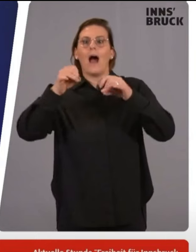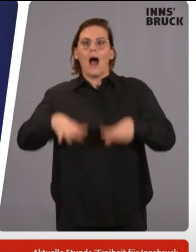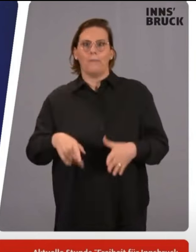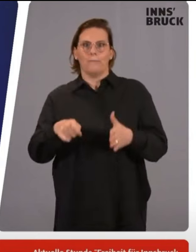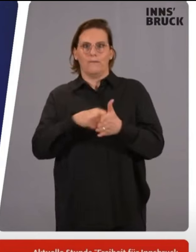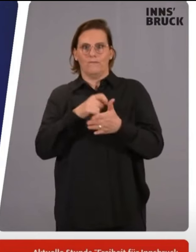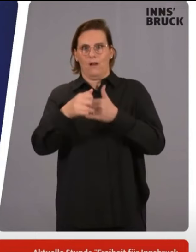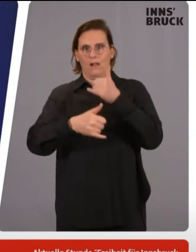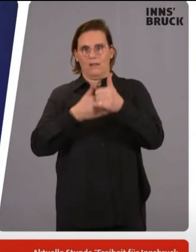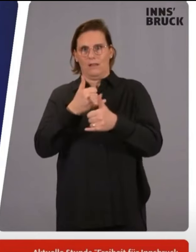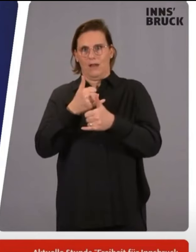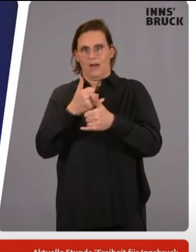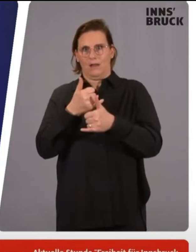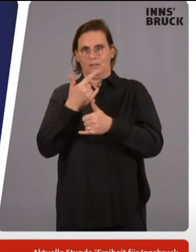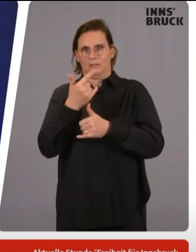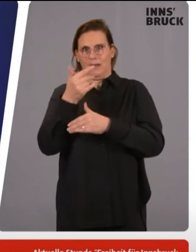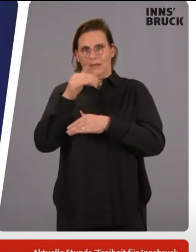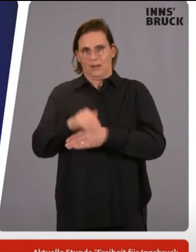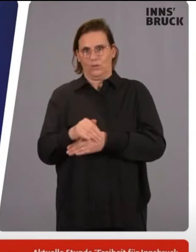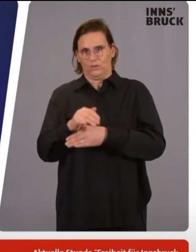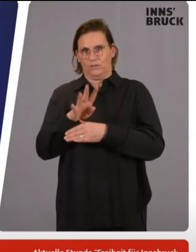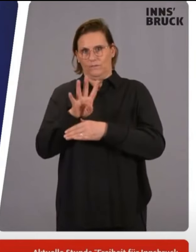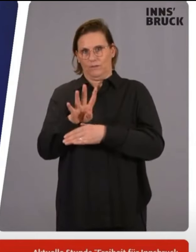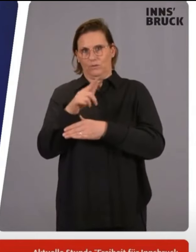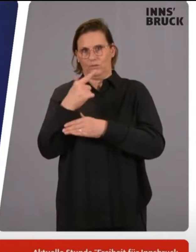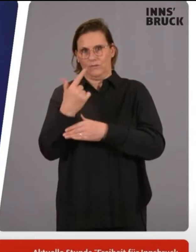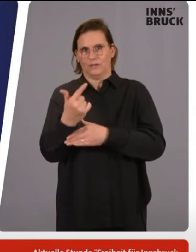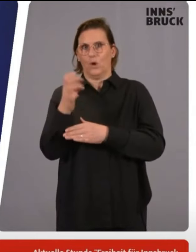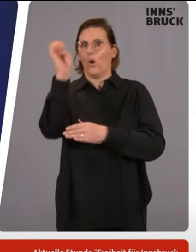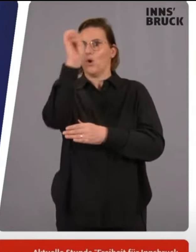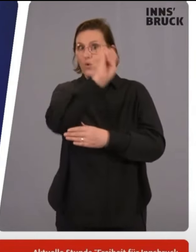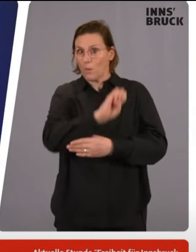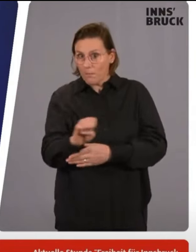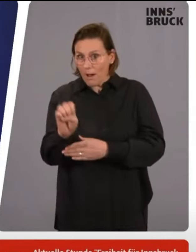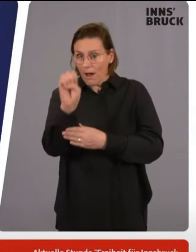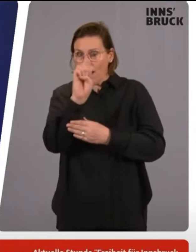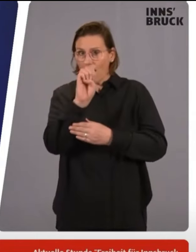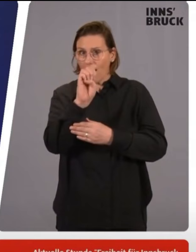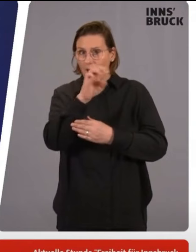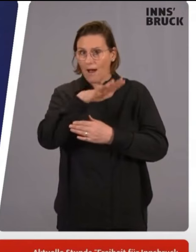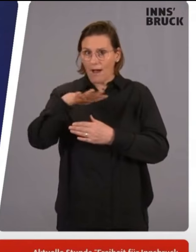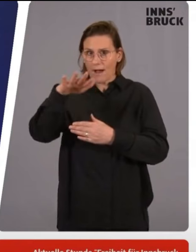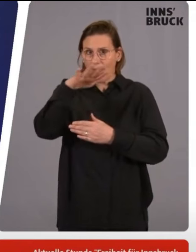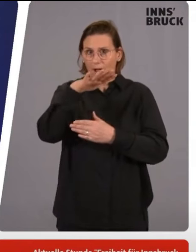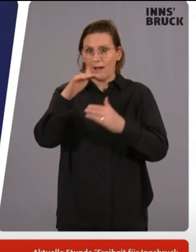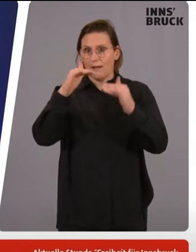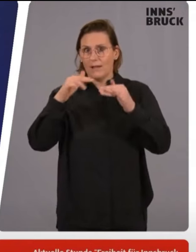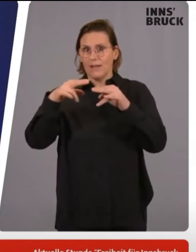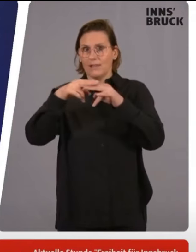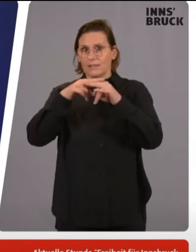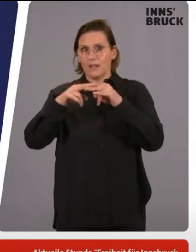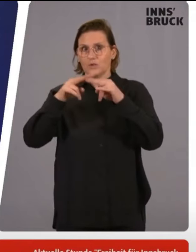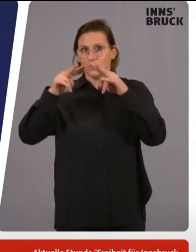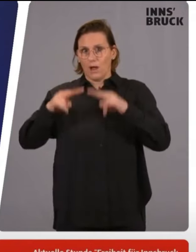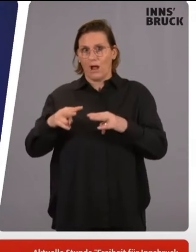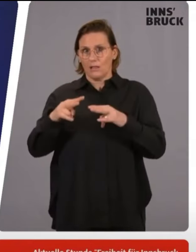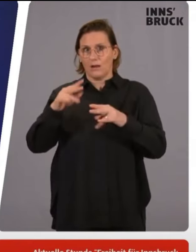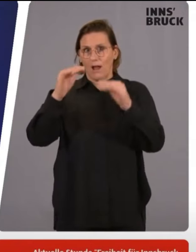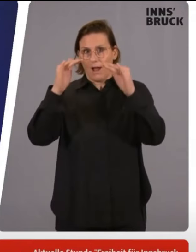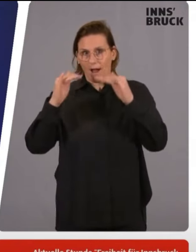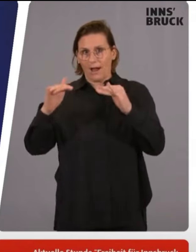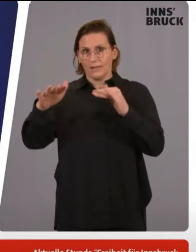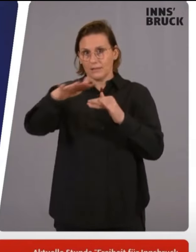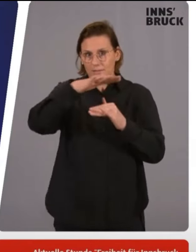sein und zwar das abwahljahr auf Europaebene das abwahljahr auf nationalratsebene und auch das